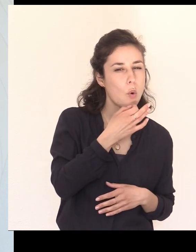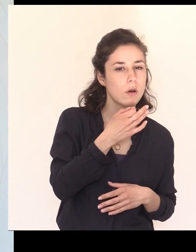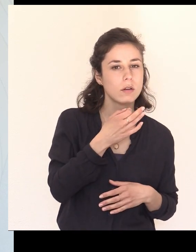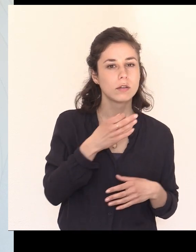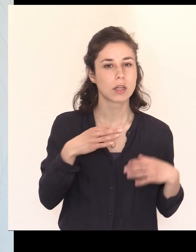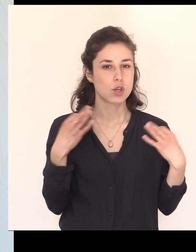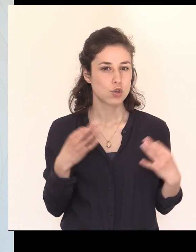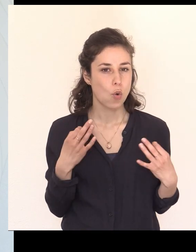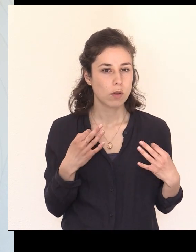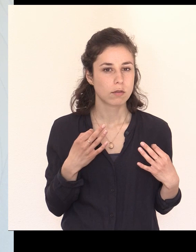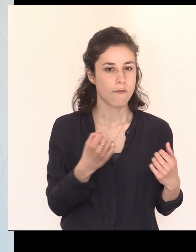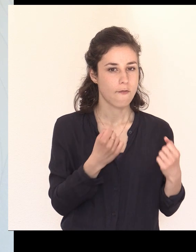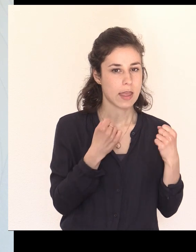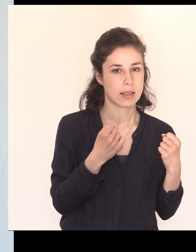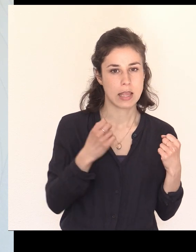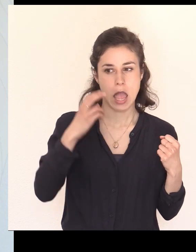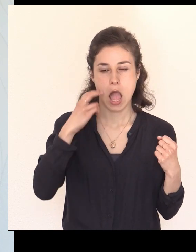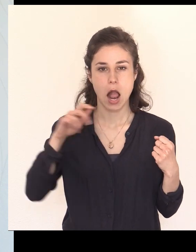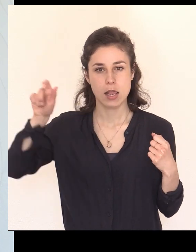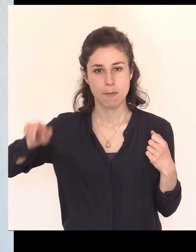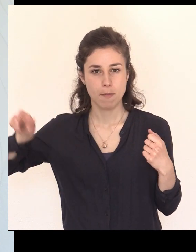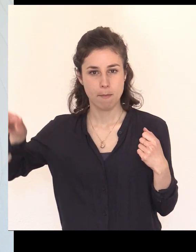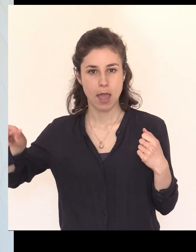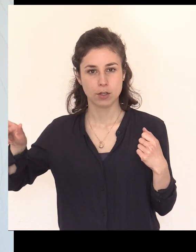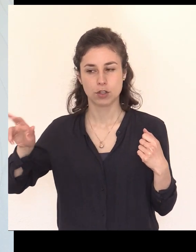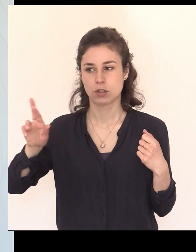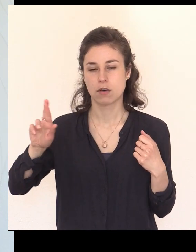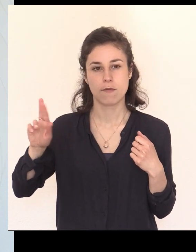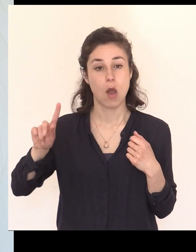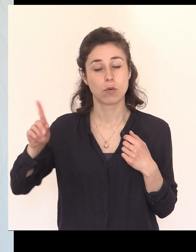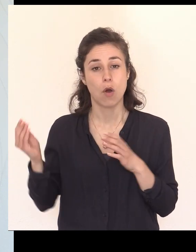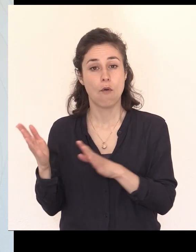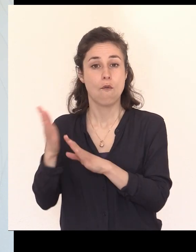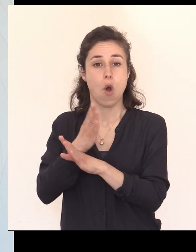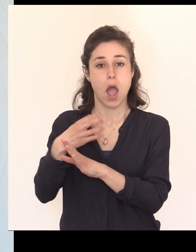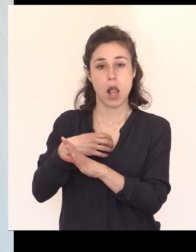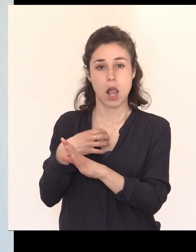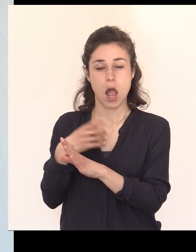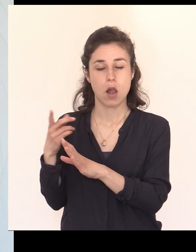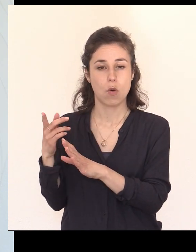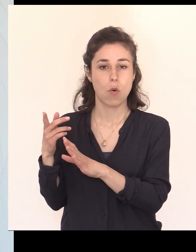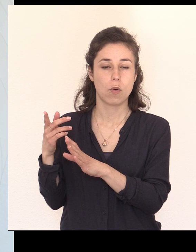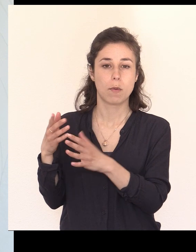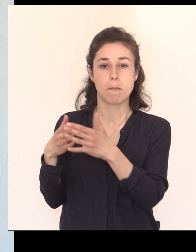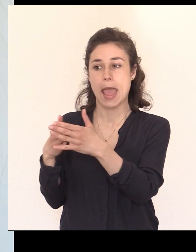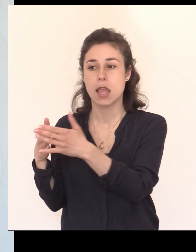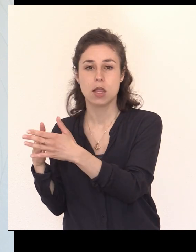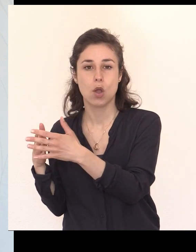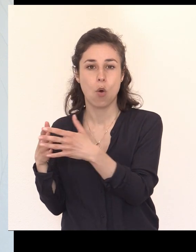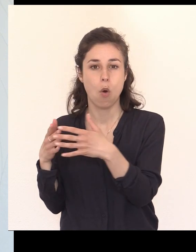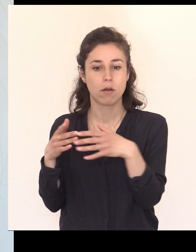Fitten, die Alten, Menschen, die Menschen mit Vorerkrankungen, die Menschen